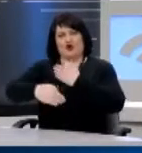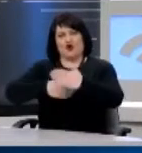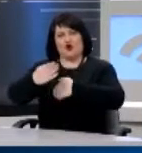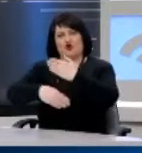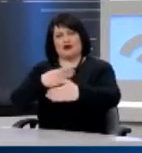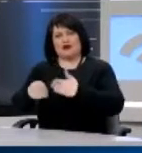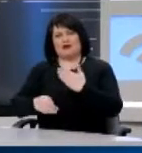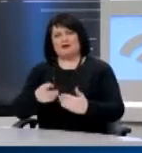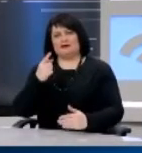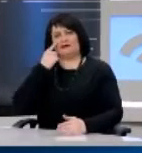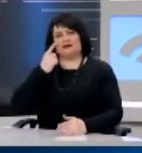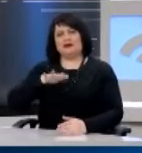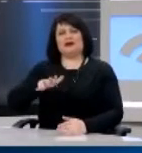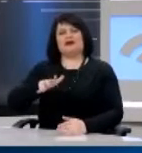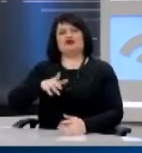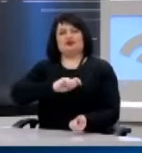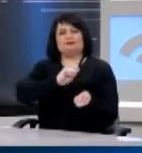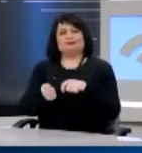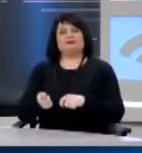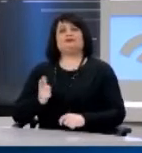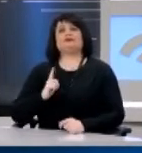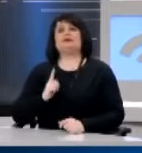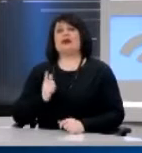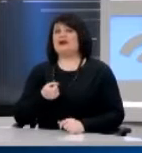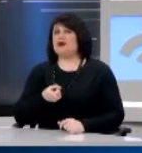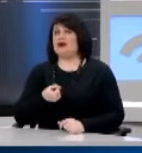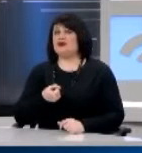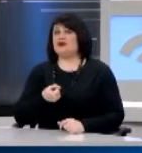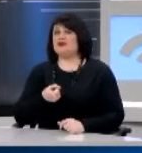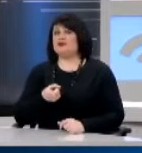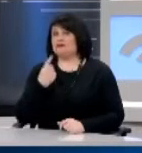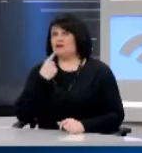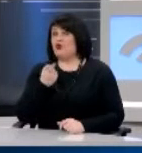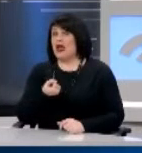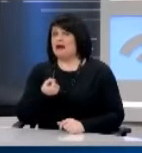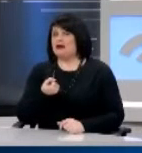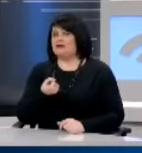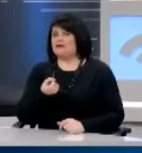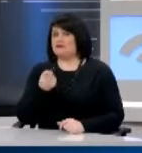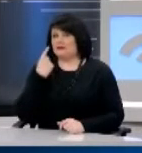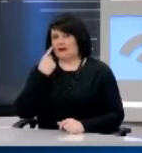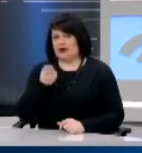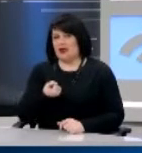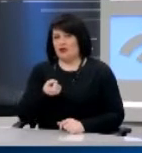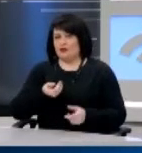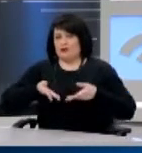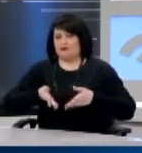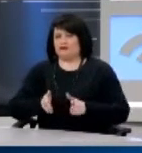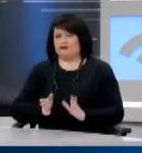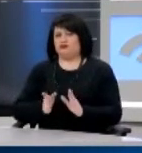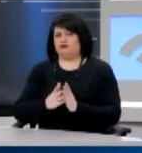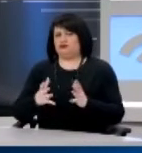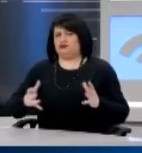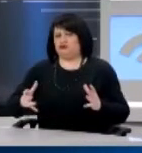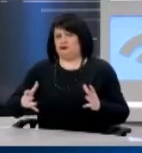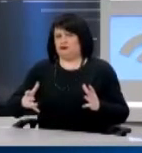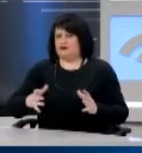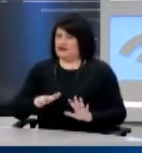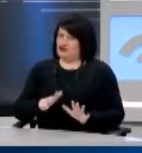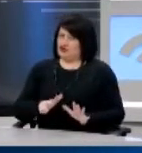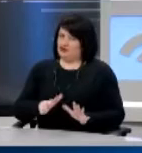των δυσίωνων προβλέψεων για το δημογραφικό, δηλαδή να δουν αύξηση στον πληθυσμό τους. Τέτοιες χώρες είναι η Γερμανία,